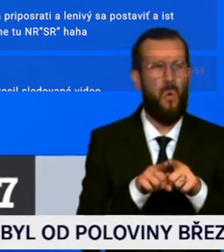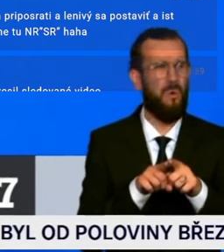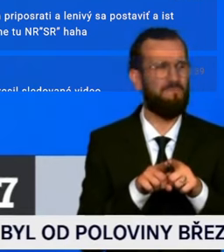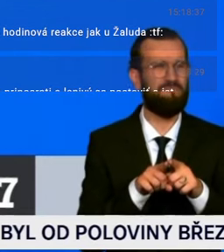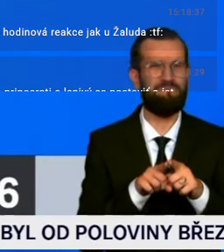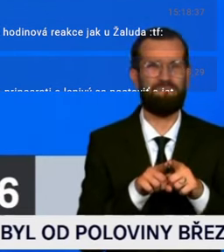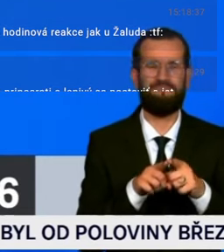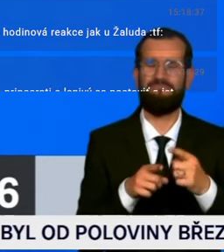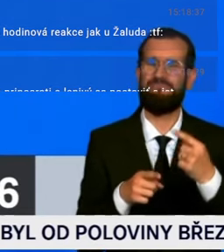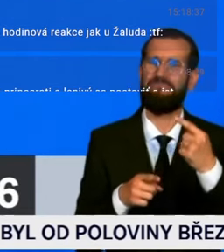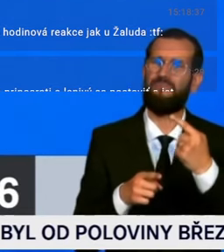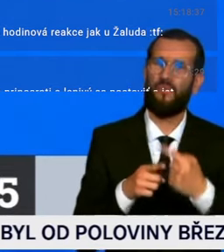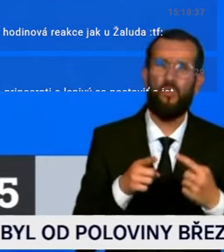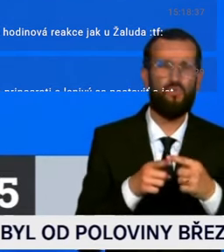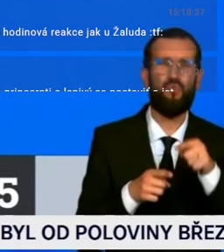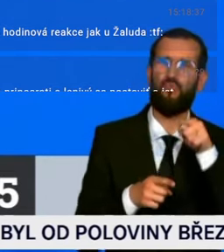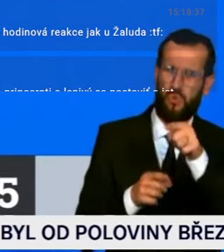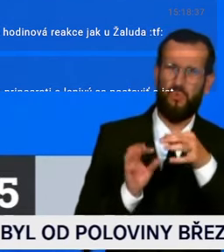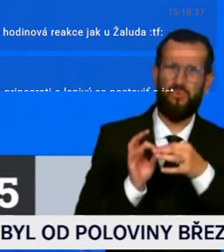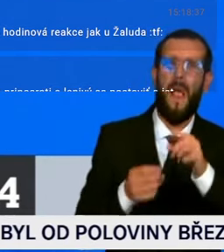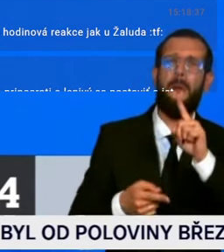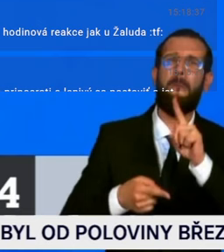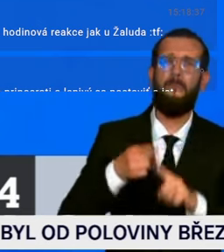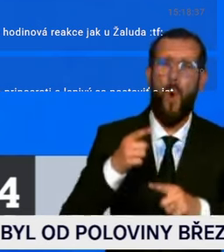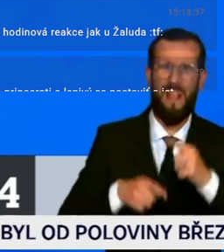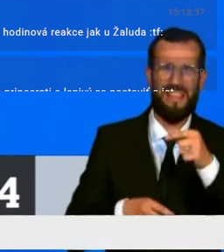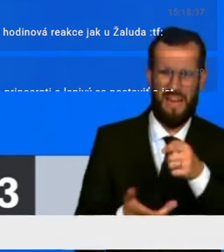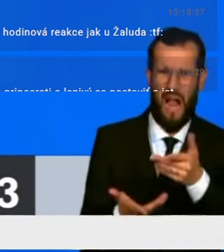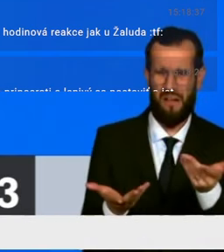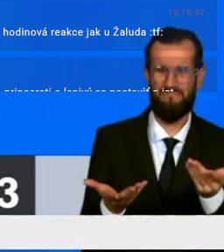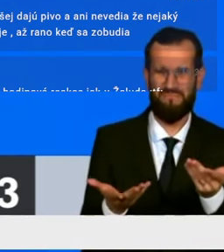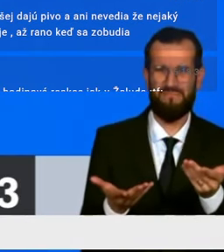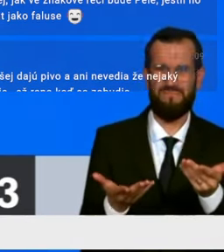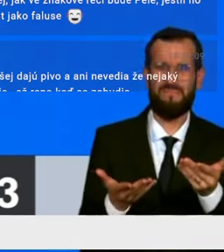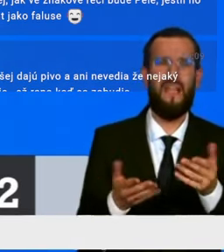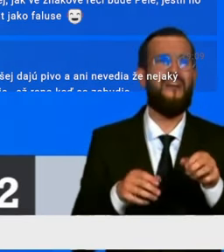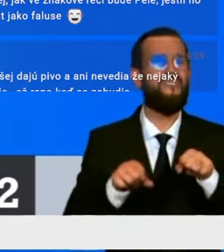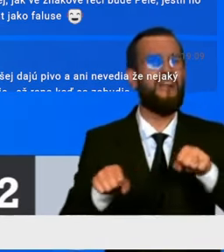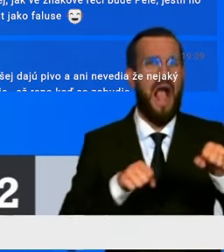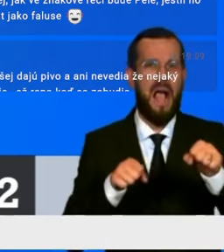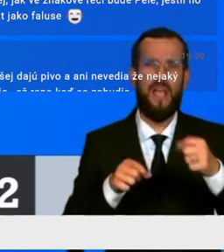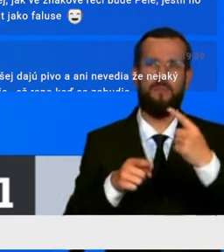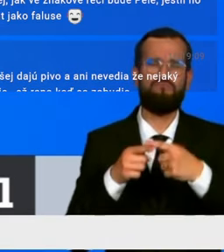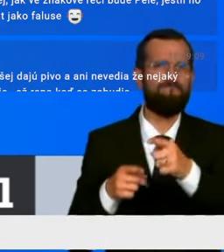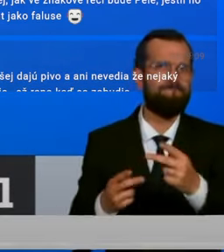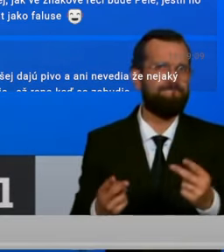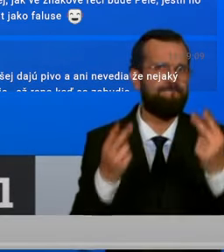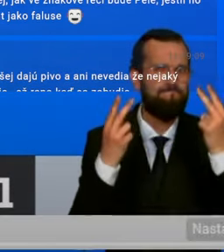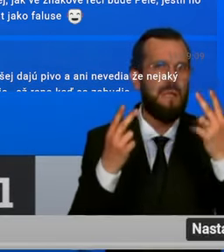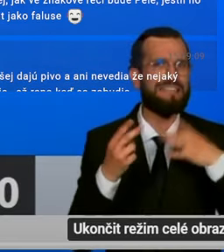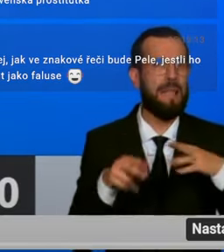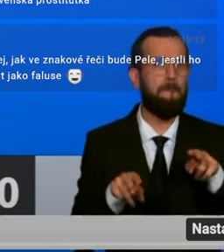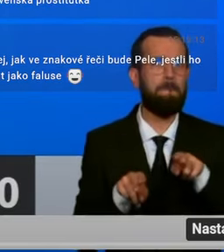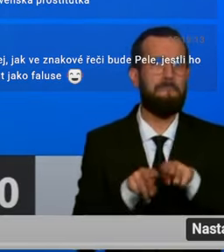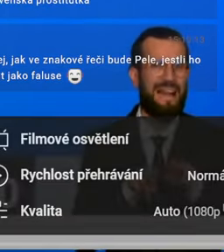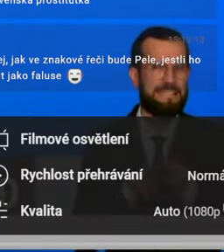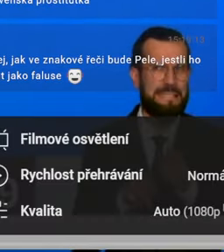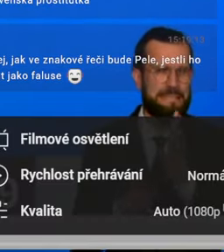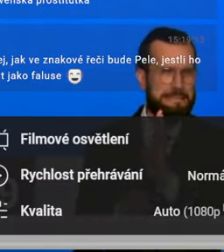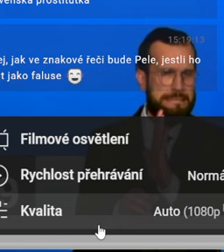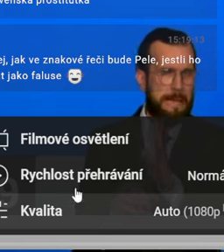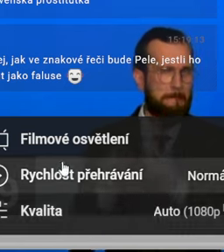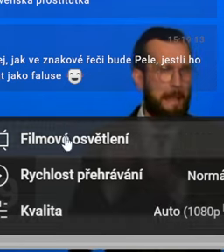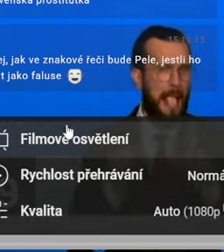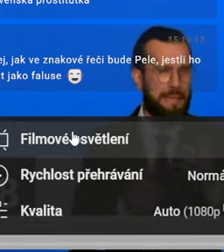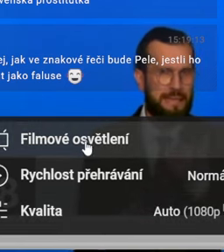ako je pre túto časť politického spektra teda vládne strany strašne dôležité mať prezidenta a strašne dôležité mať